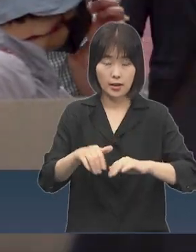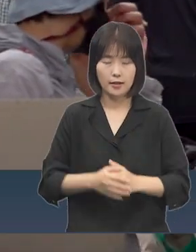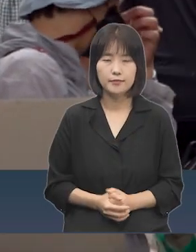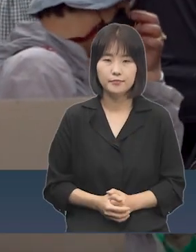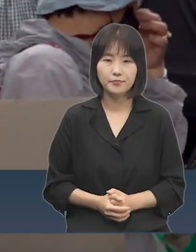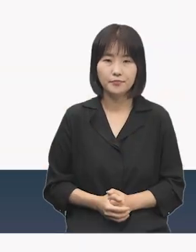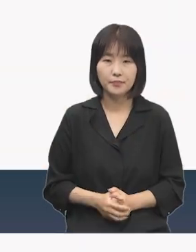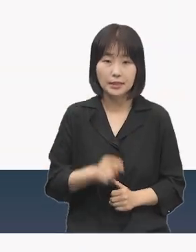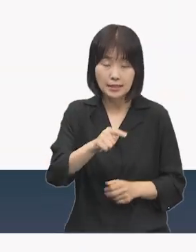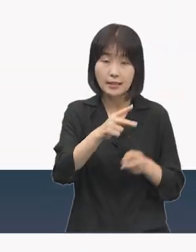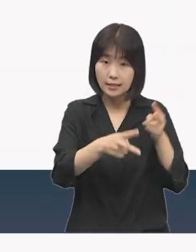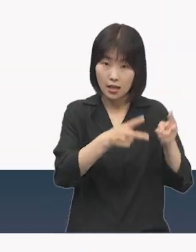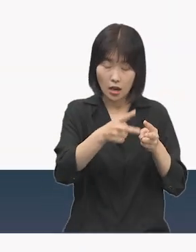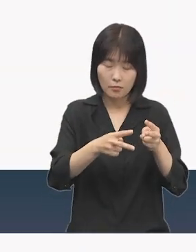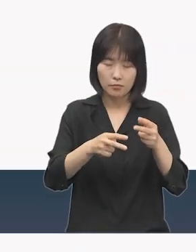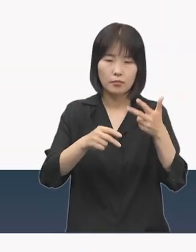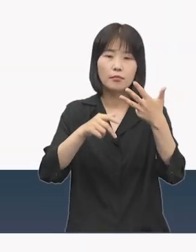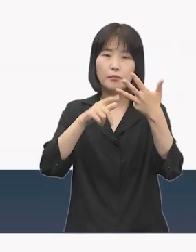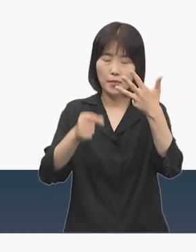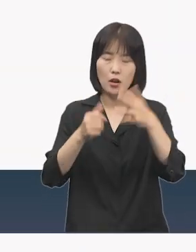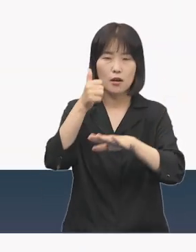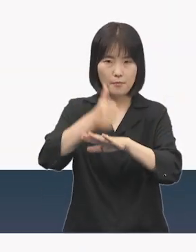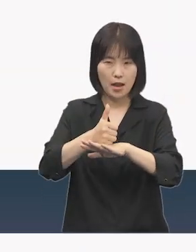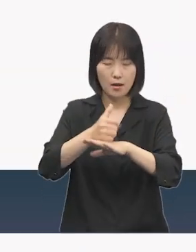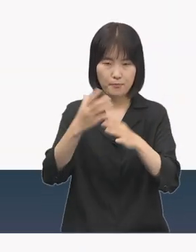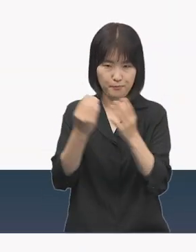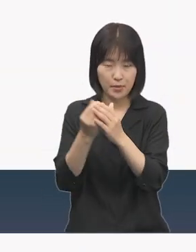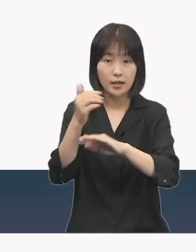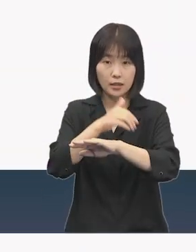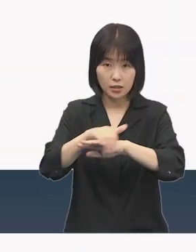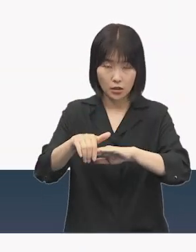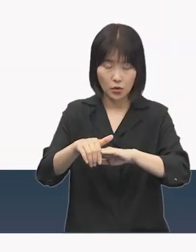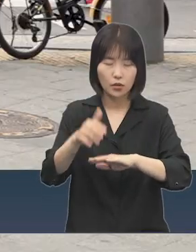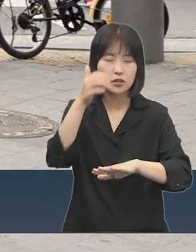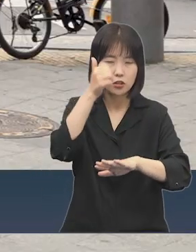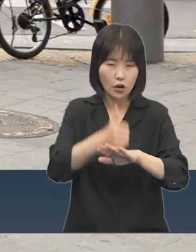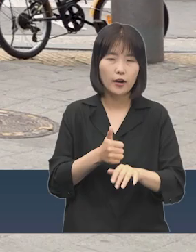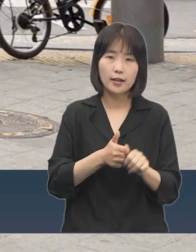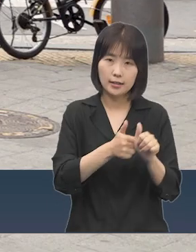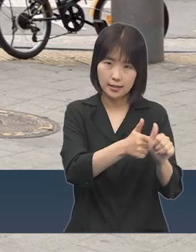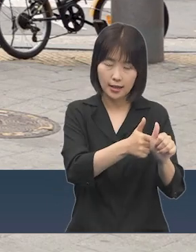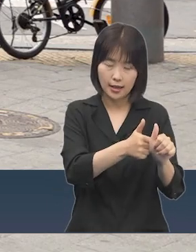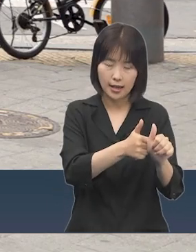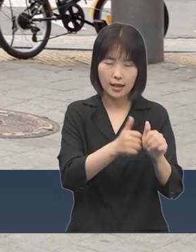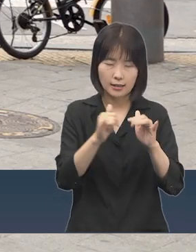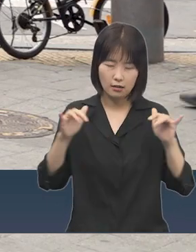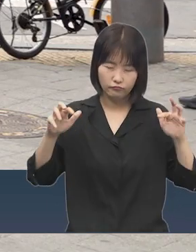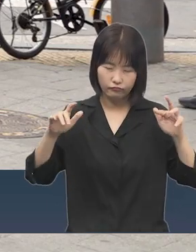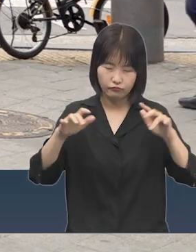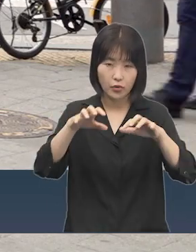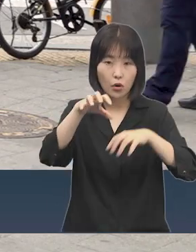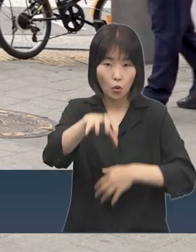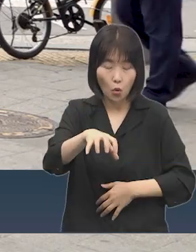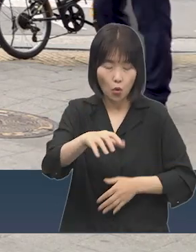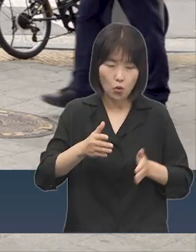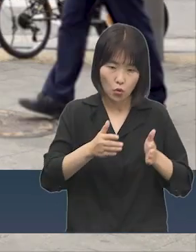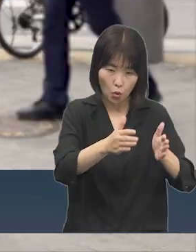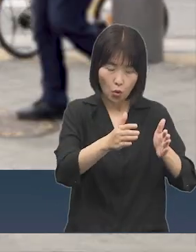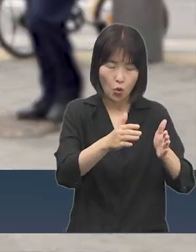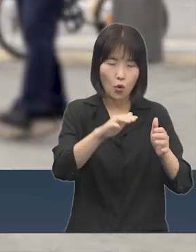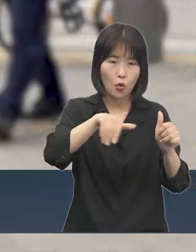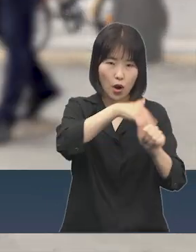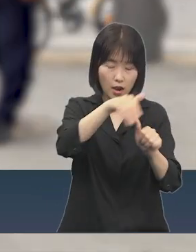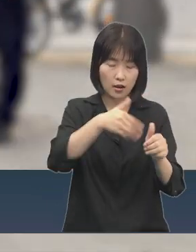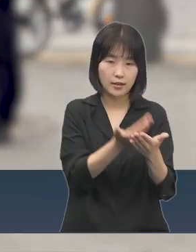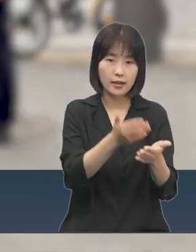다중임파 시뮬레이션 용역사업은 8월 말 완료 예정이며 농협 결과에 따른 임파 밀집 지역에 도로